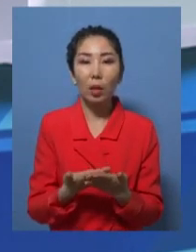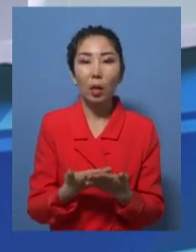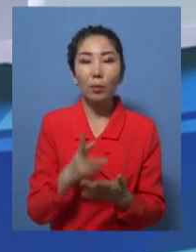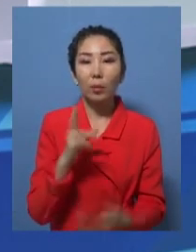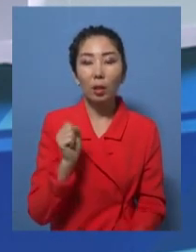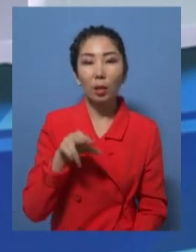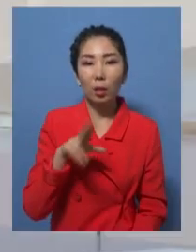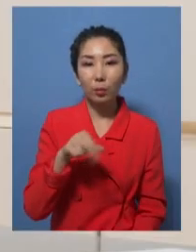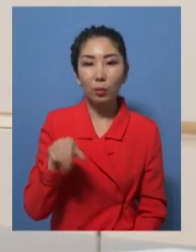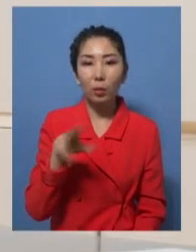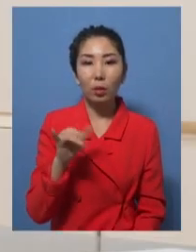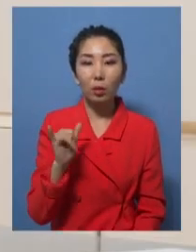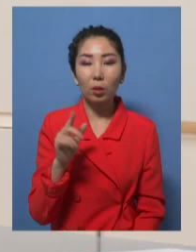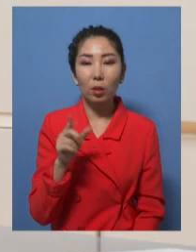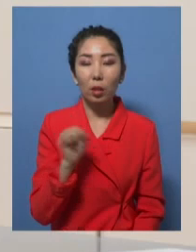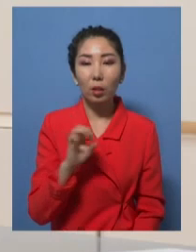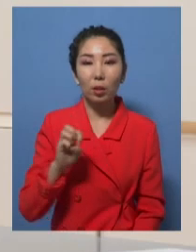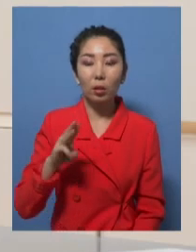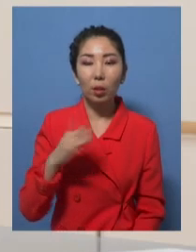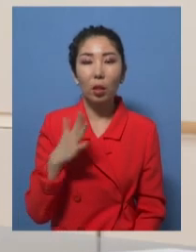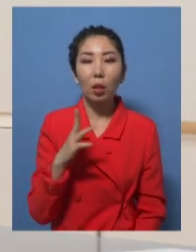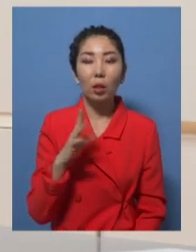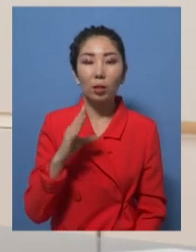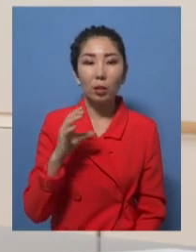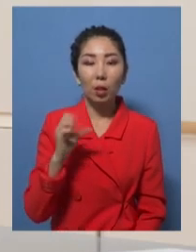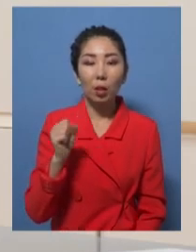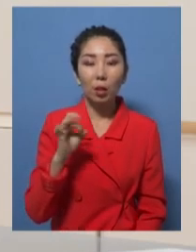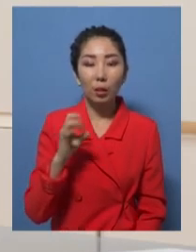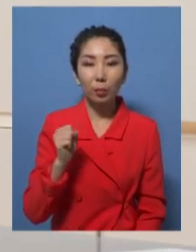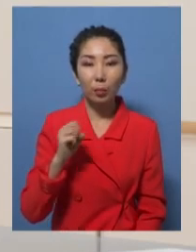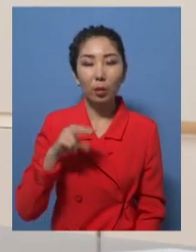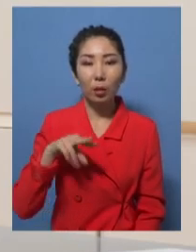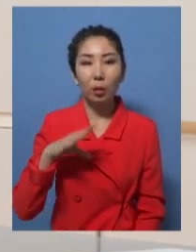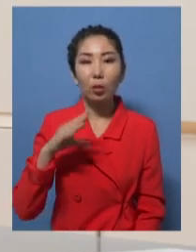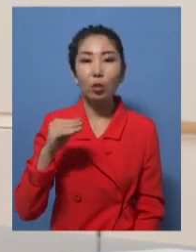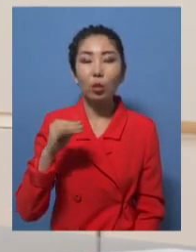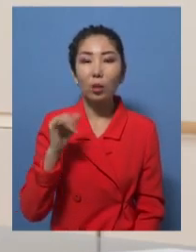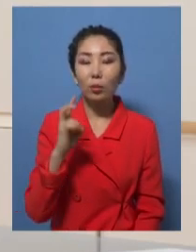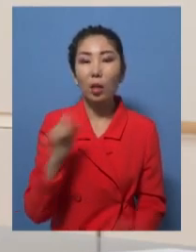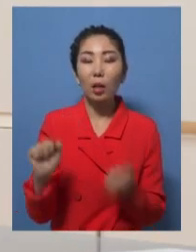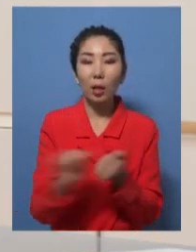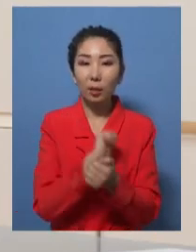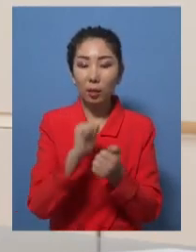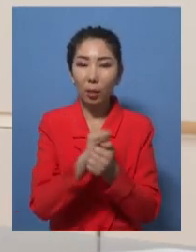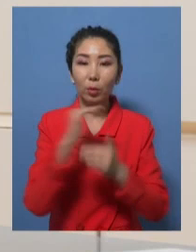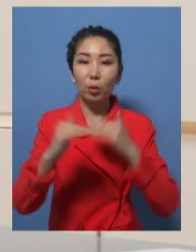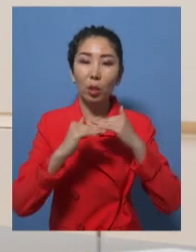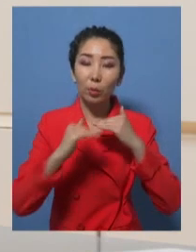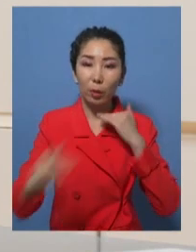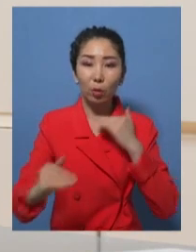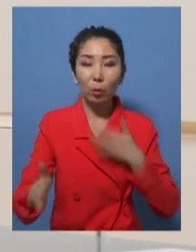қалдығайты және Саралжын деген ауылдарда 5 километрде жол салынып жатыр. Ауылішілік жол, қатқыл табанды жаңа асфальт төселіп жатыр.